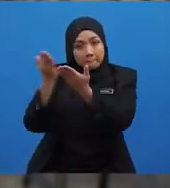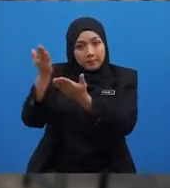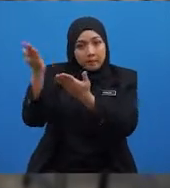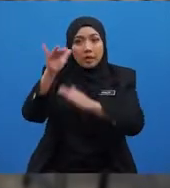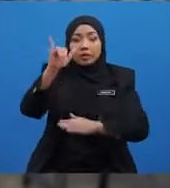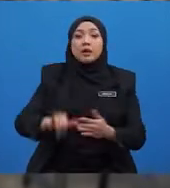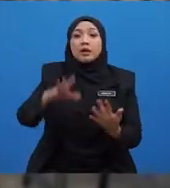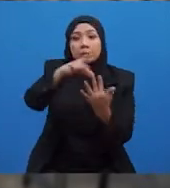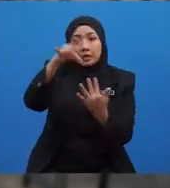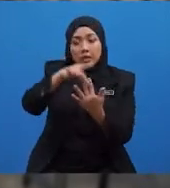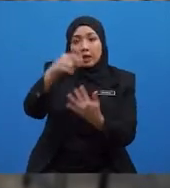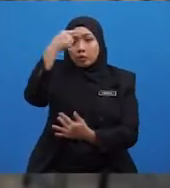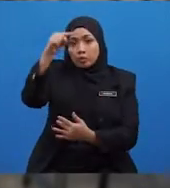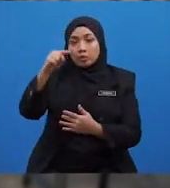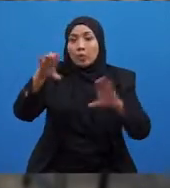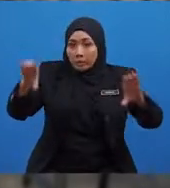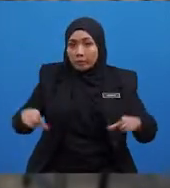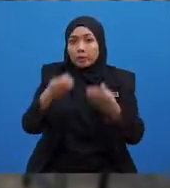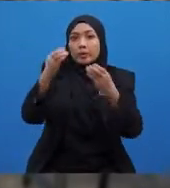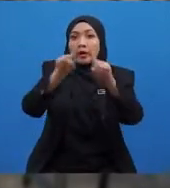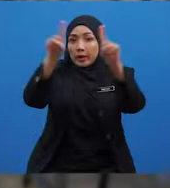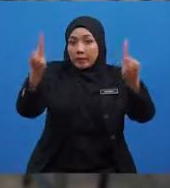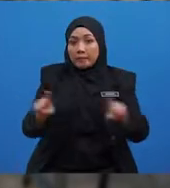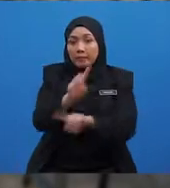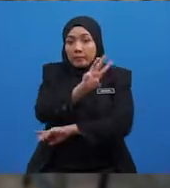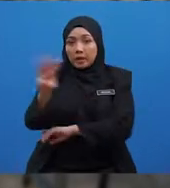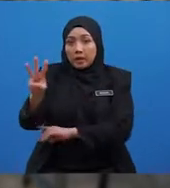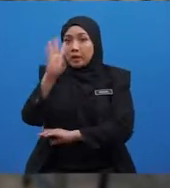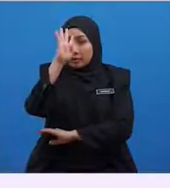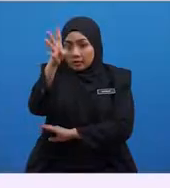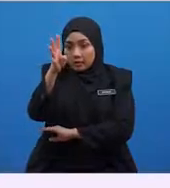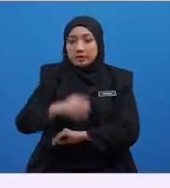yang dipilih untuk membina laman web yang interaktif.